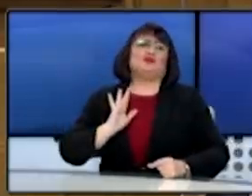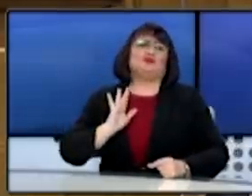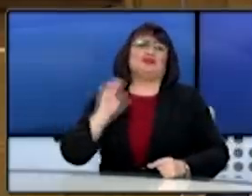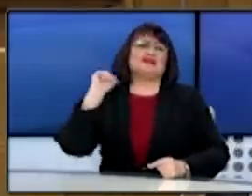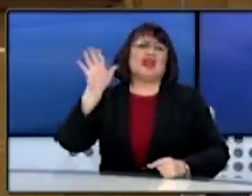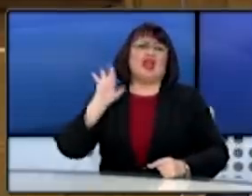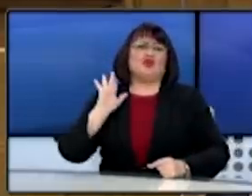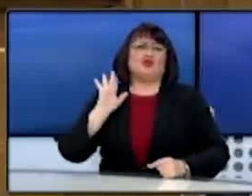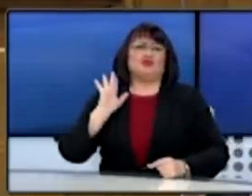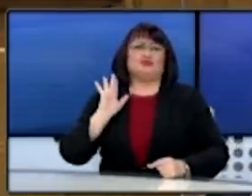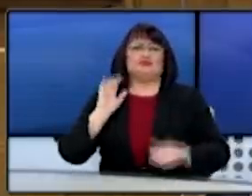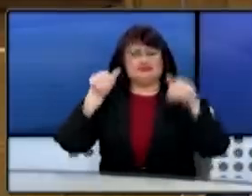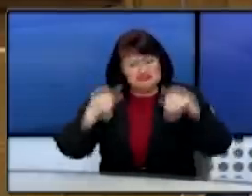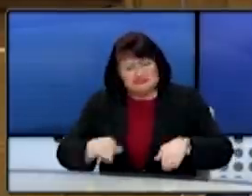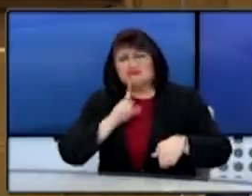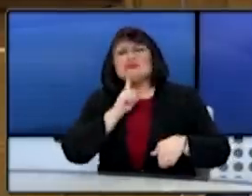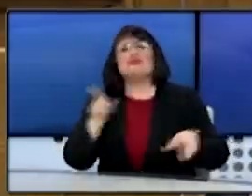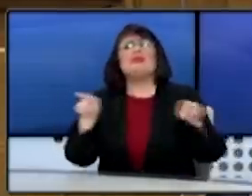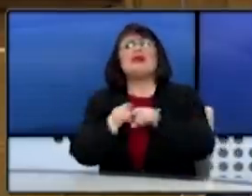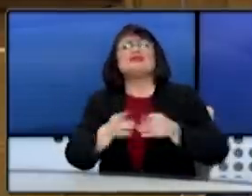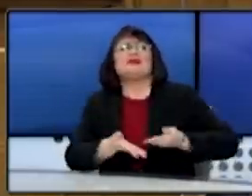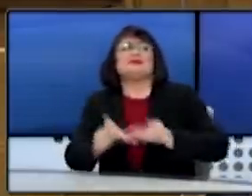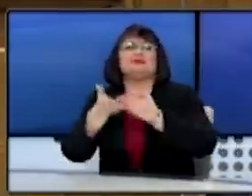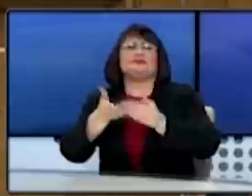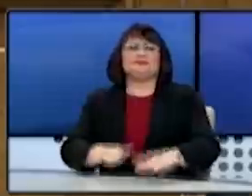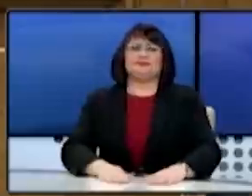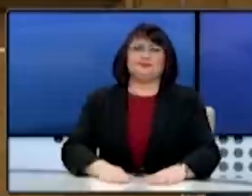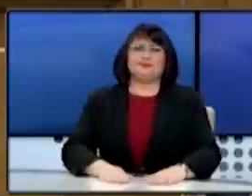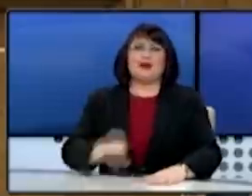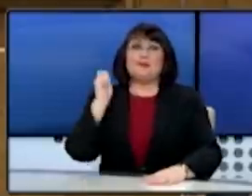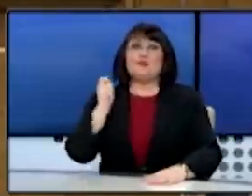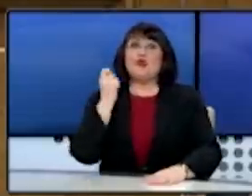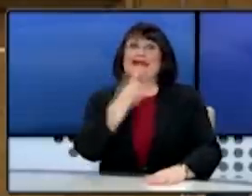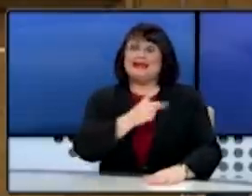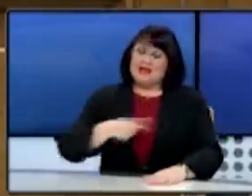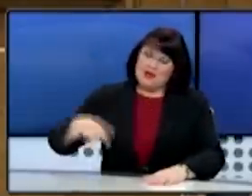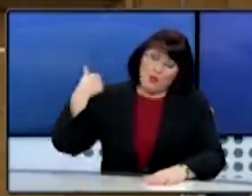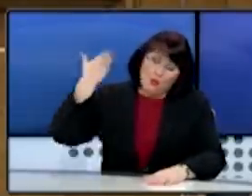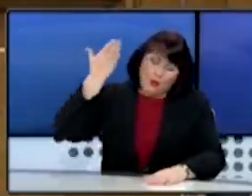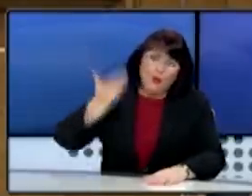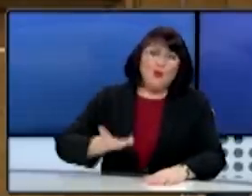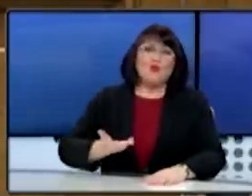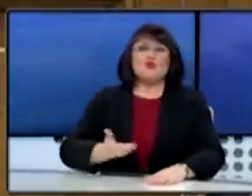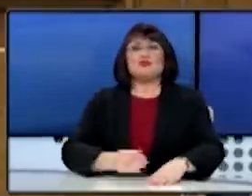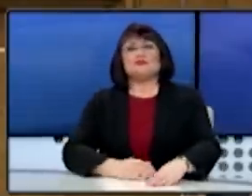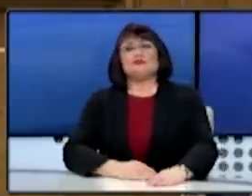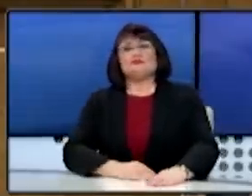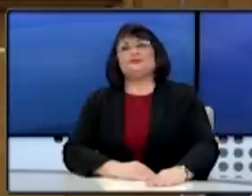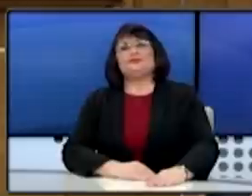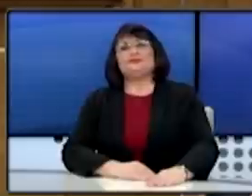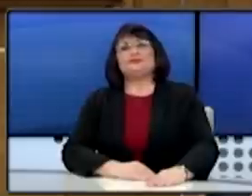εταίρων. Είστε ταγμένοι αναφανδών μαζί τους. Ο πυρήνας της πολιτικής όλων σας είναι πώς θα